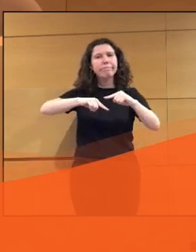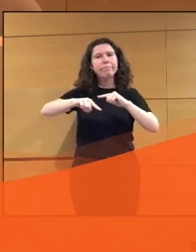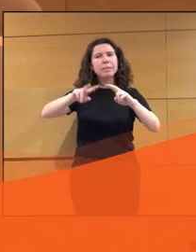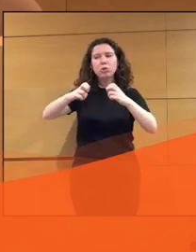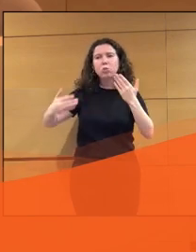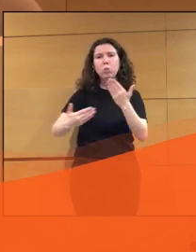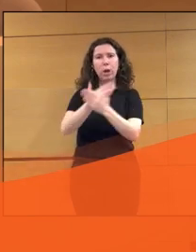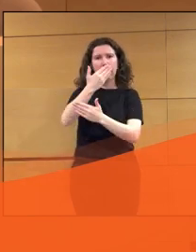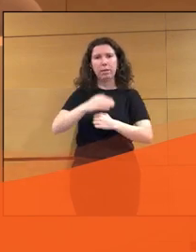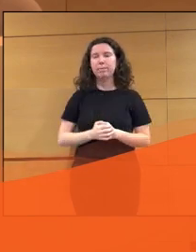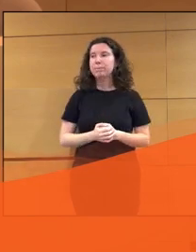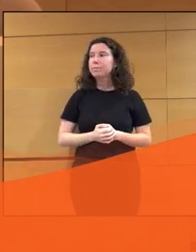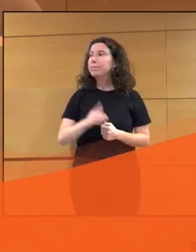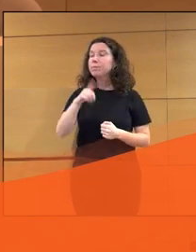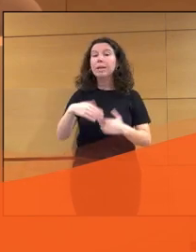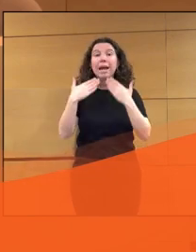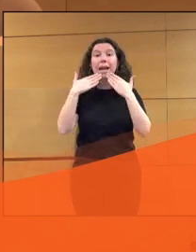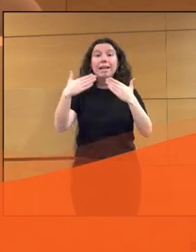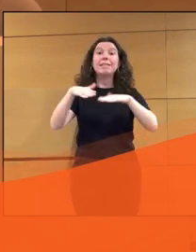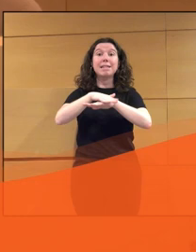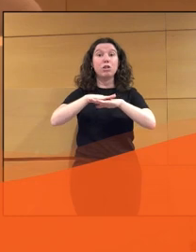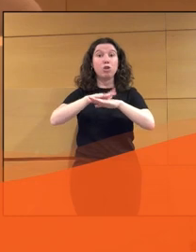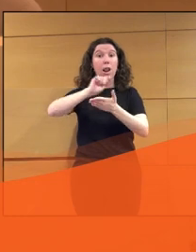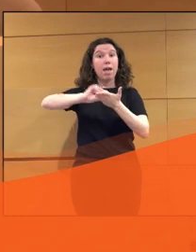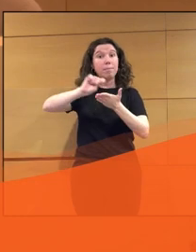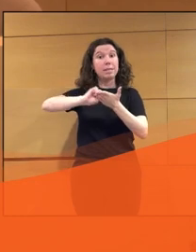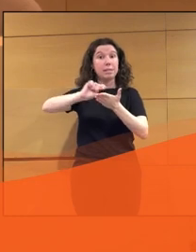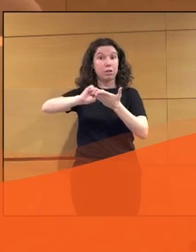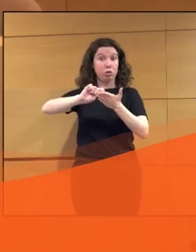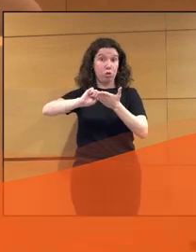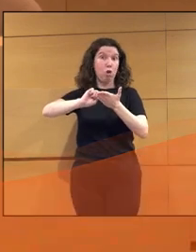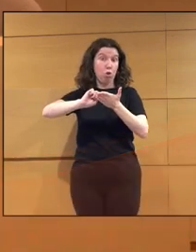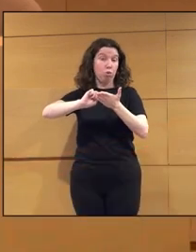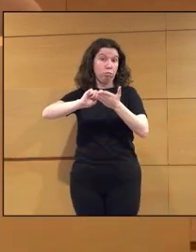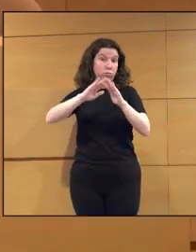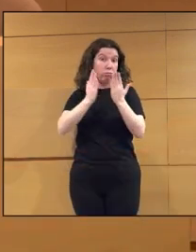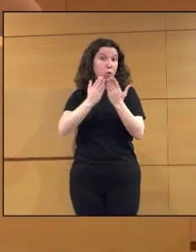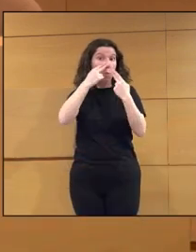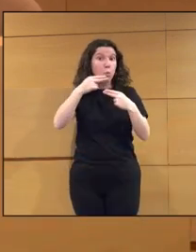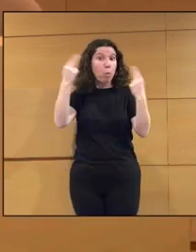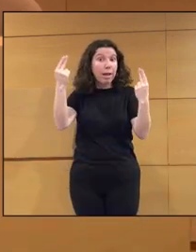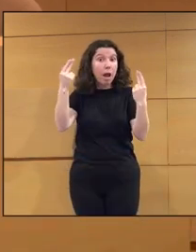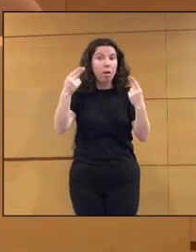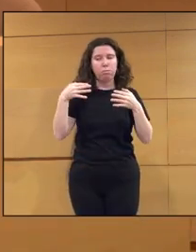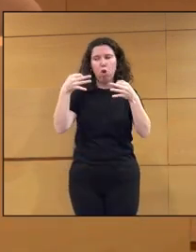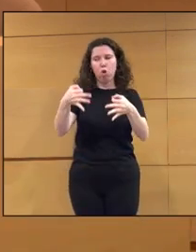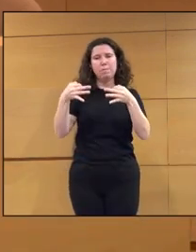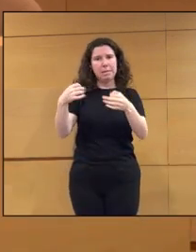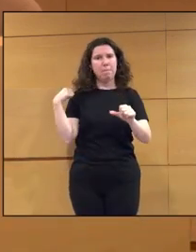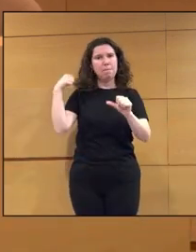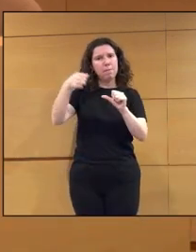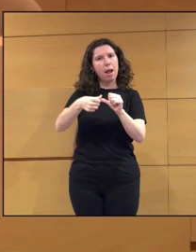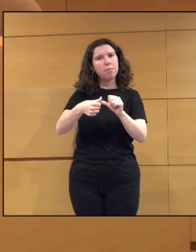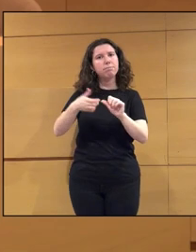aquesta jornada. Donar les gràcies a l'Escola d'Administració Pública per, com sempre, doncs, per haver-nos donat